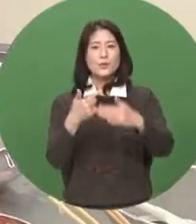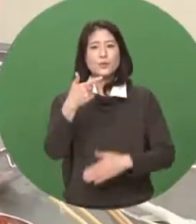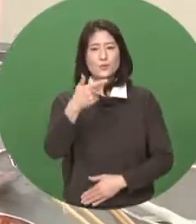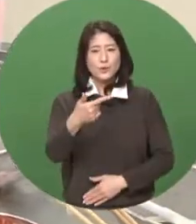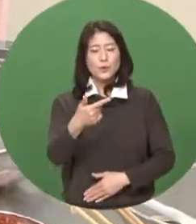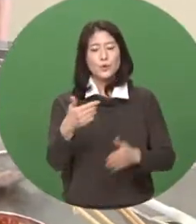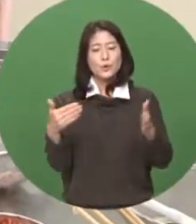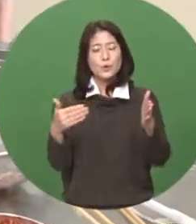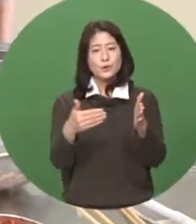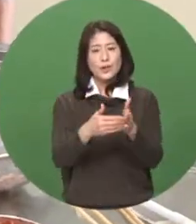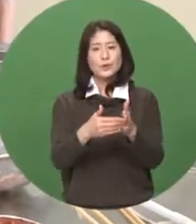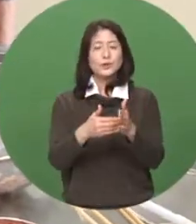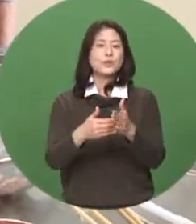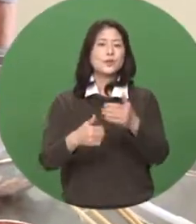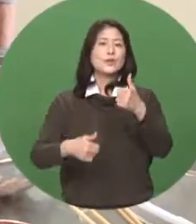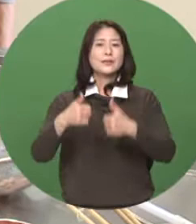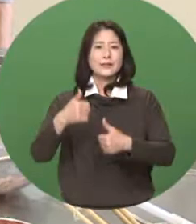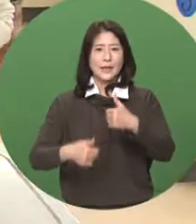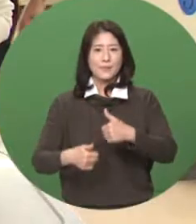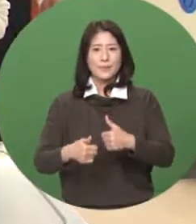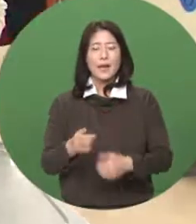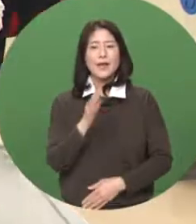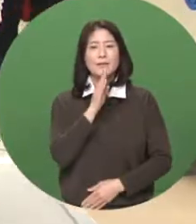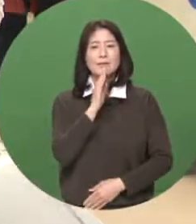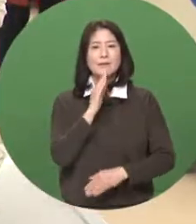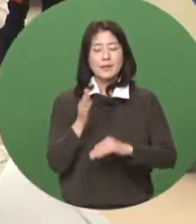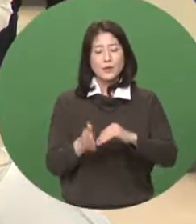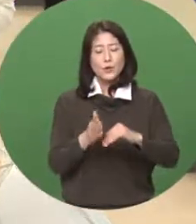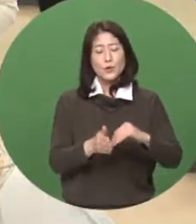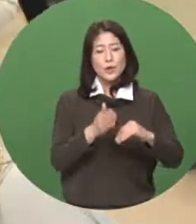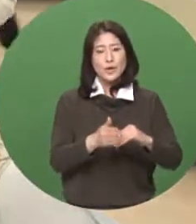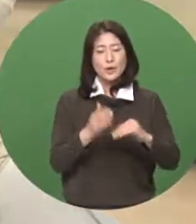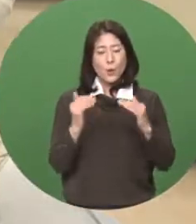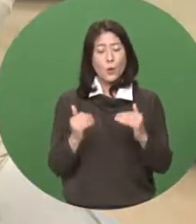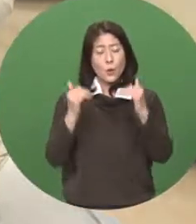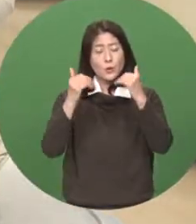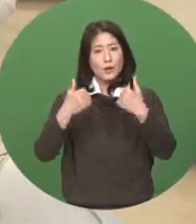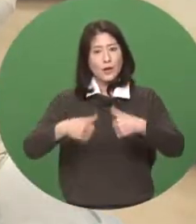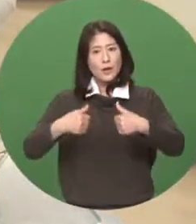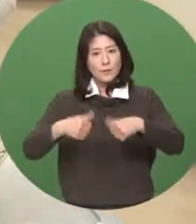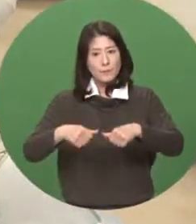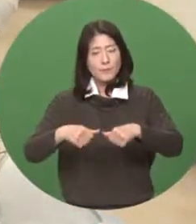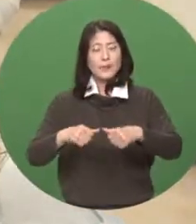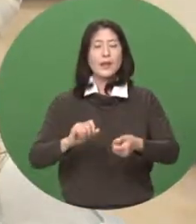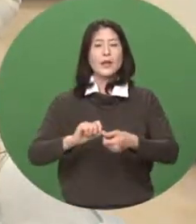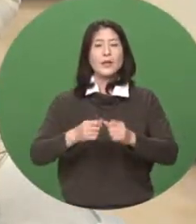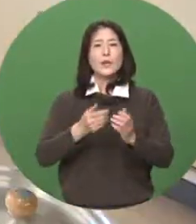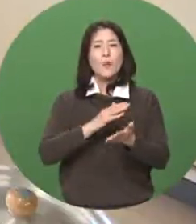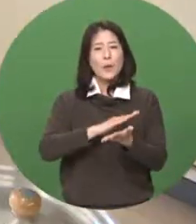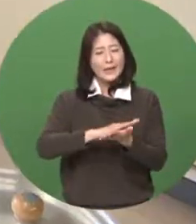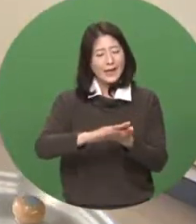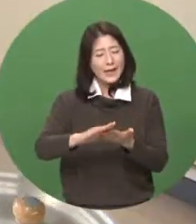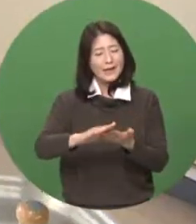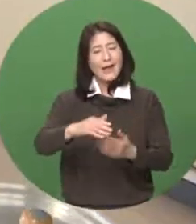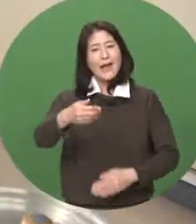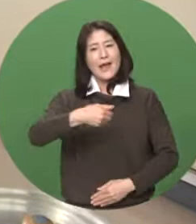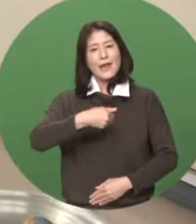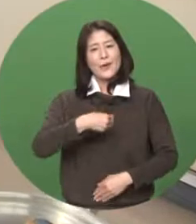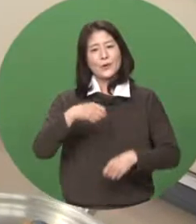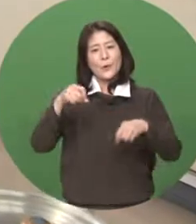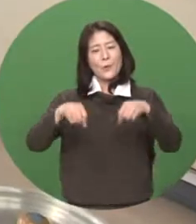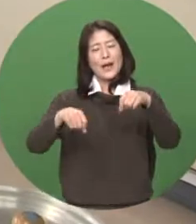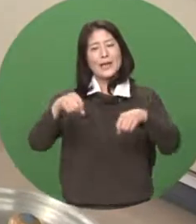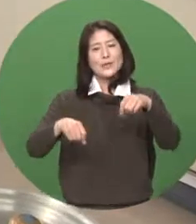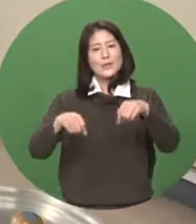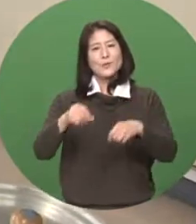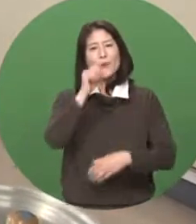へ。実際に調理を行い、大人顔負けの本格派で彩りや栄養バランスも抜